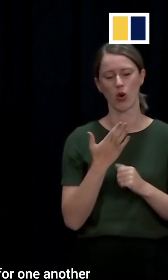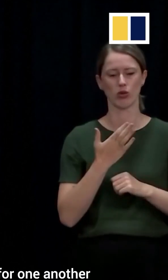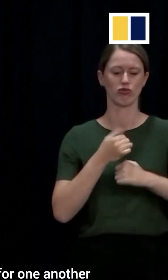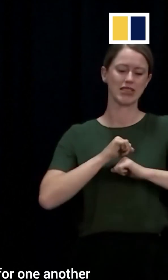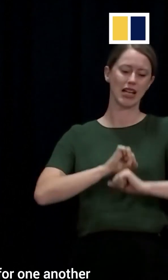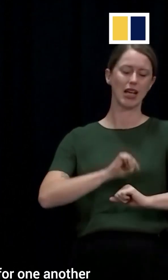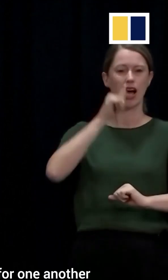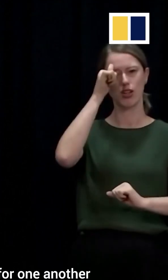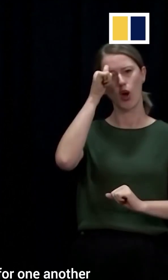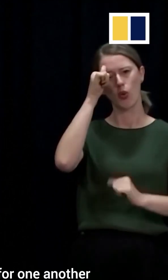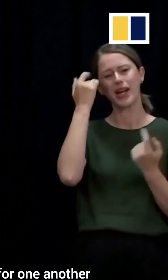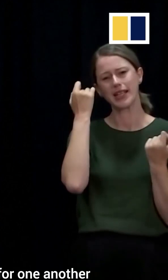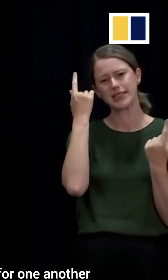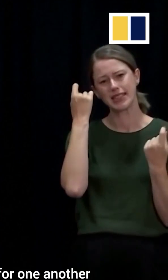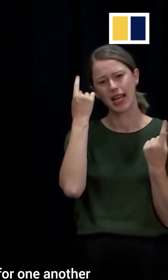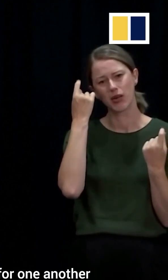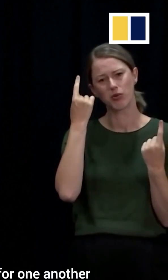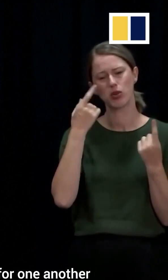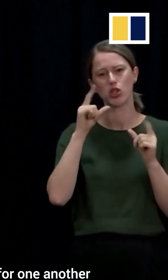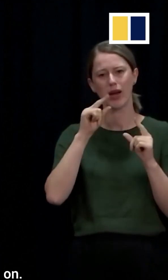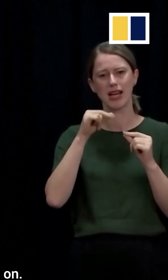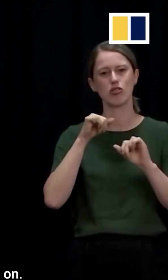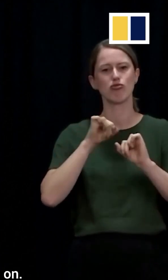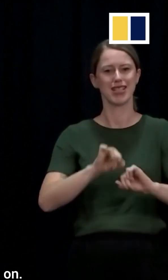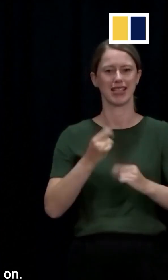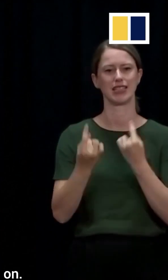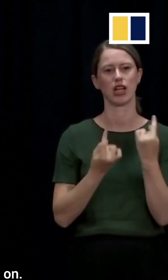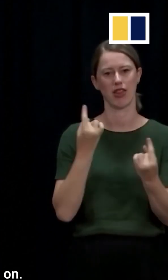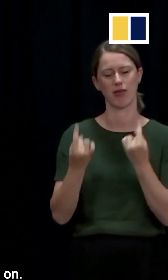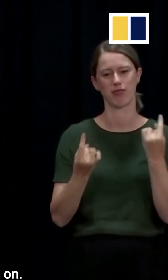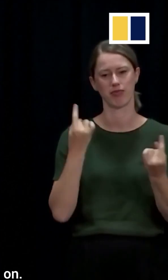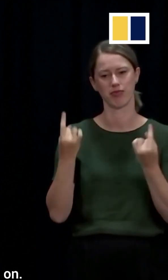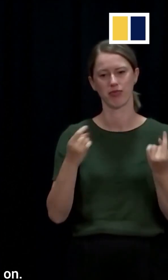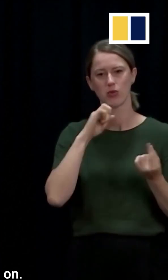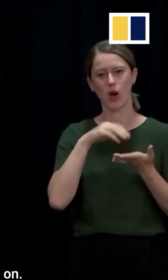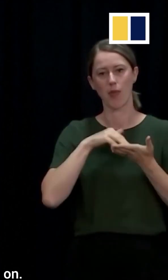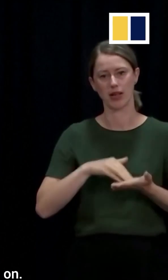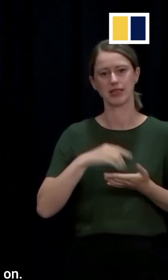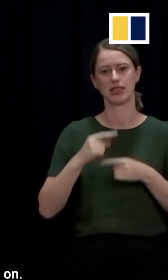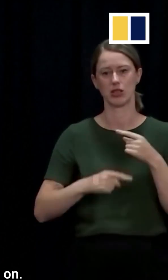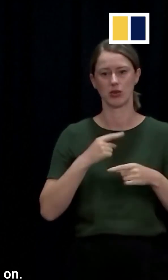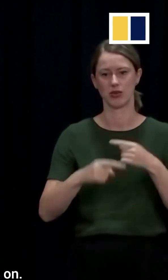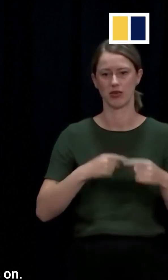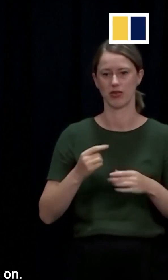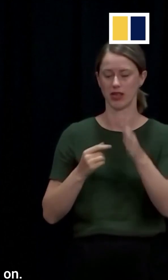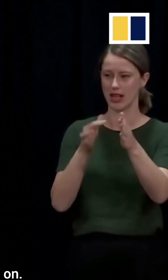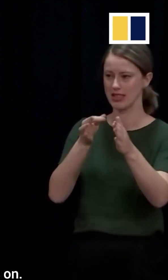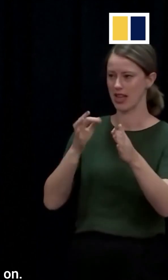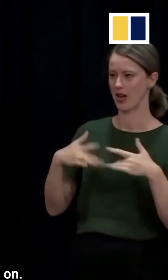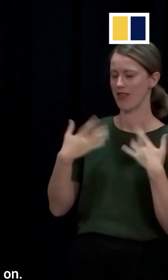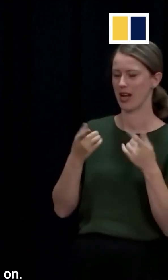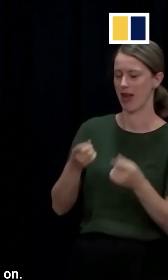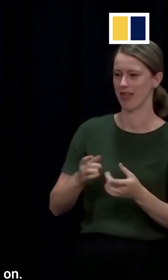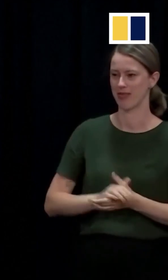più di cento persone ragione per cui anche il primo ministro già sin da hard burn si è vista costretta ad annullare